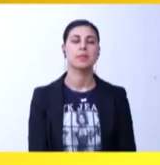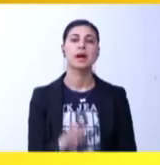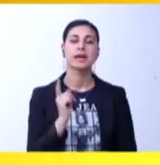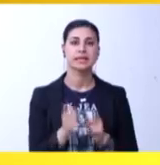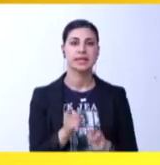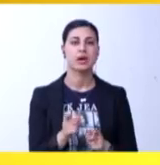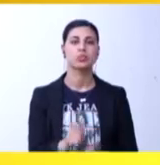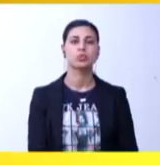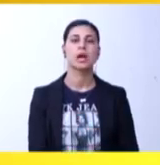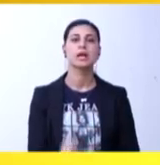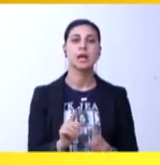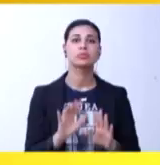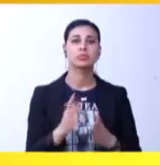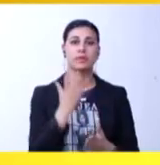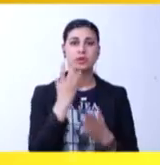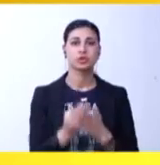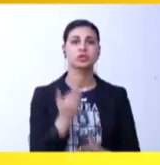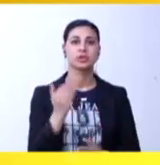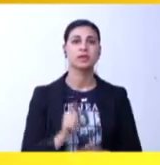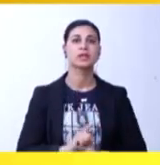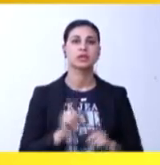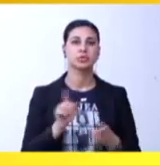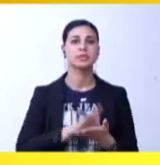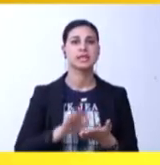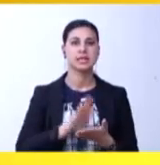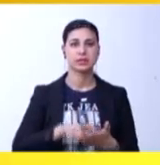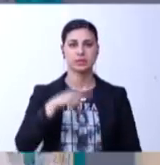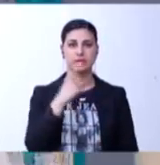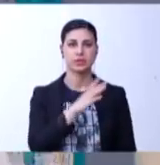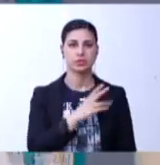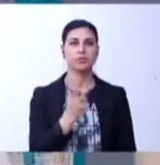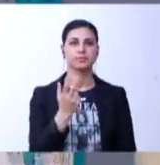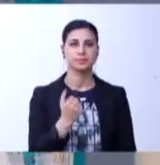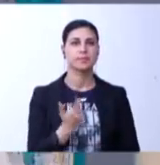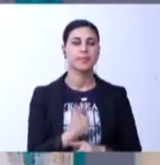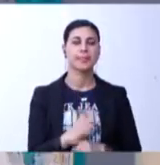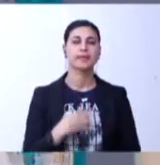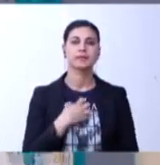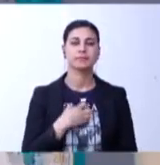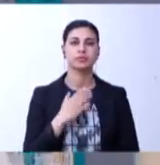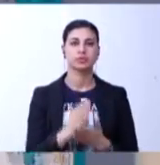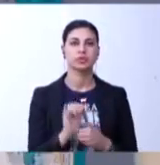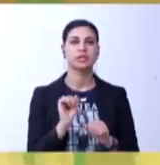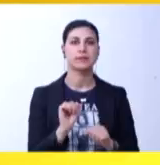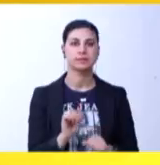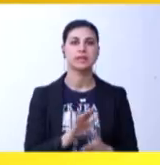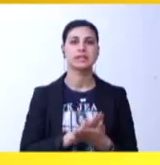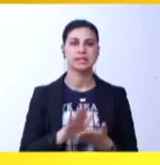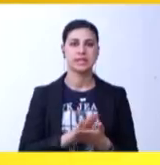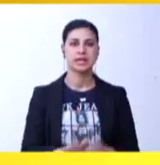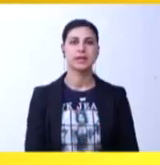რეალურად ამ შემთხვევაში თქვენ განსაკუთრებულ ჰიგიენას განსაკუთრებული ხაზი, ანუ ძალიან მნიშვნელოვანია დაუცვათ ჰიგიენა. თეა,